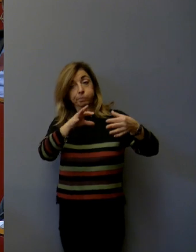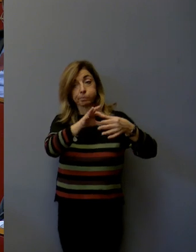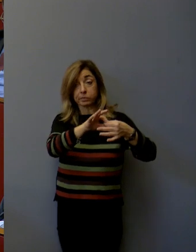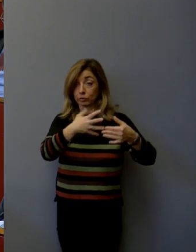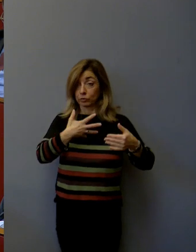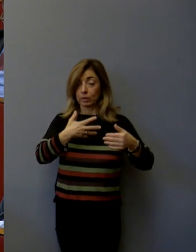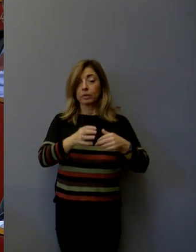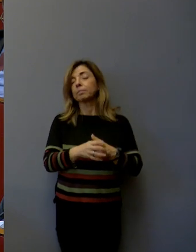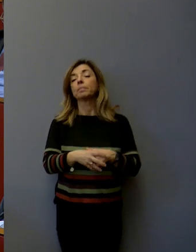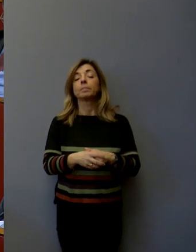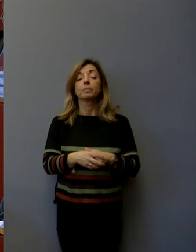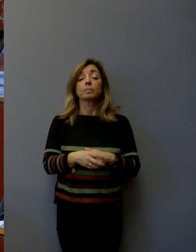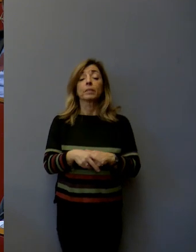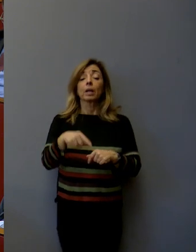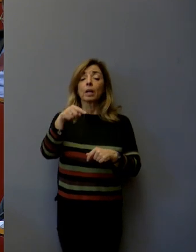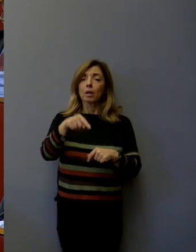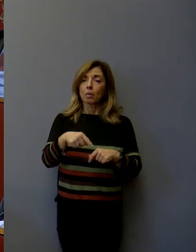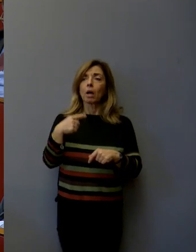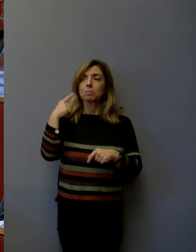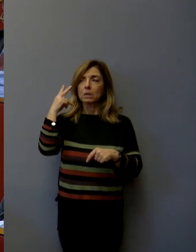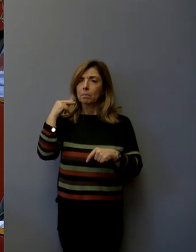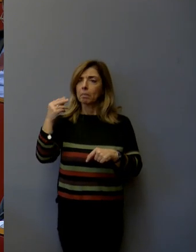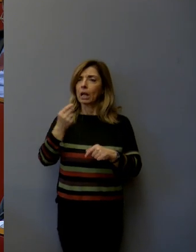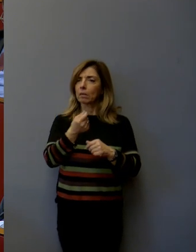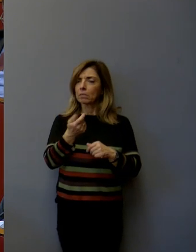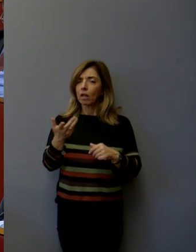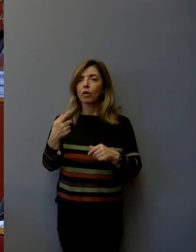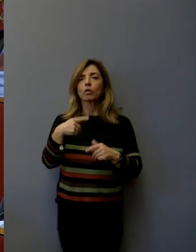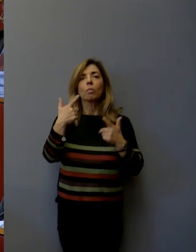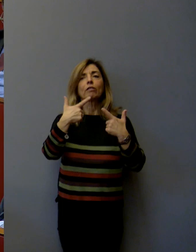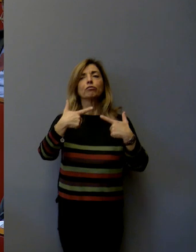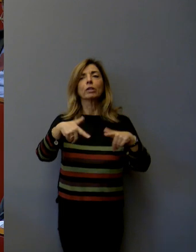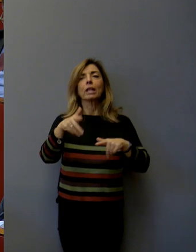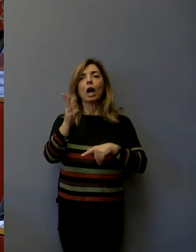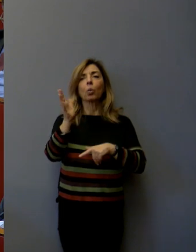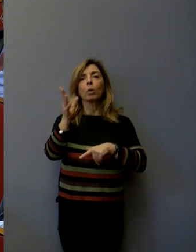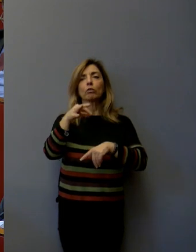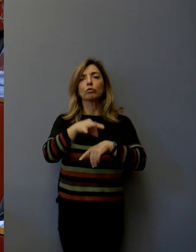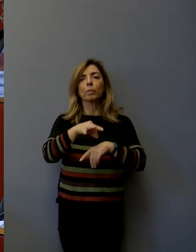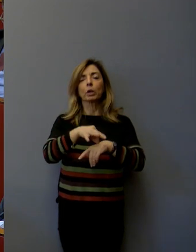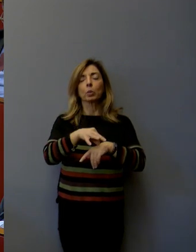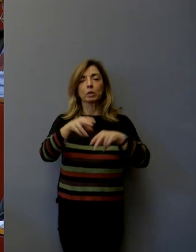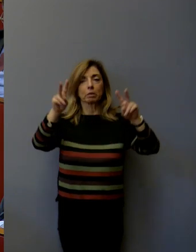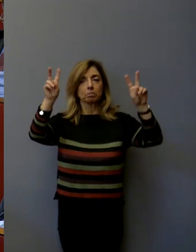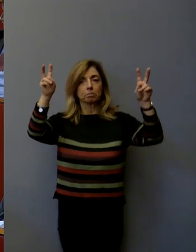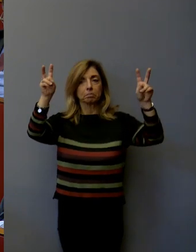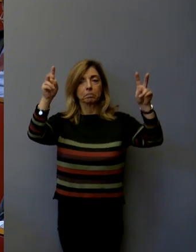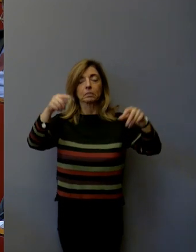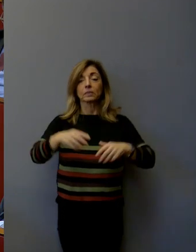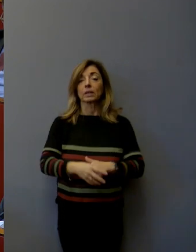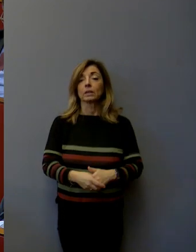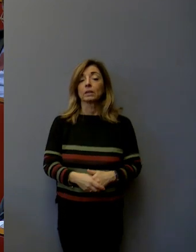citare più volte anche la città dei 15 minuti anche questa arriva il pensiero